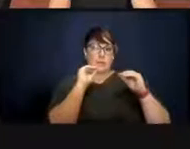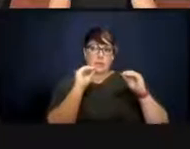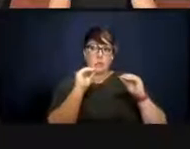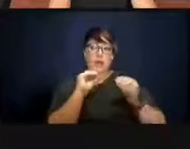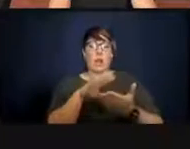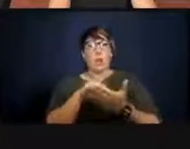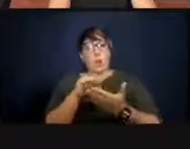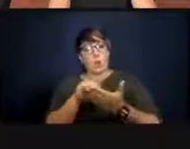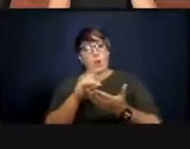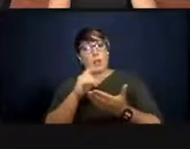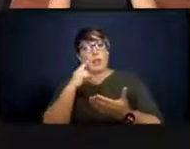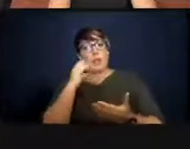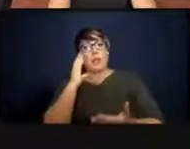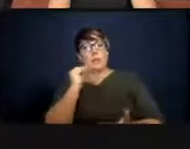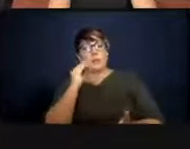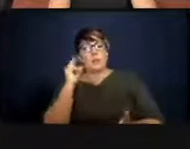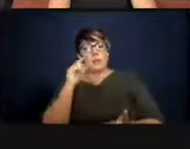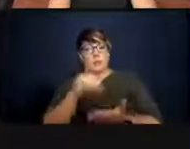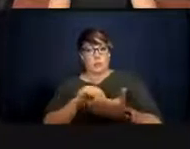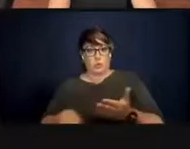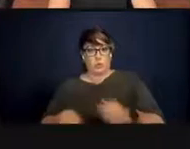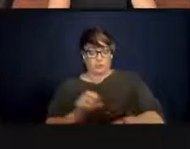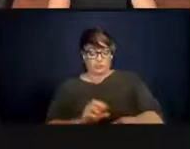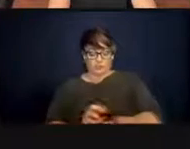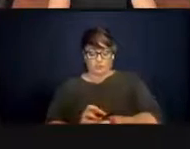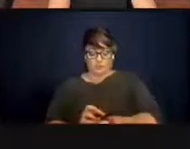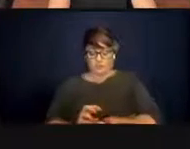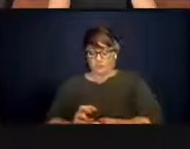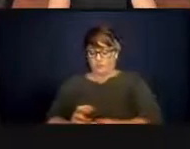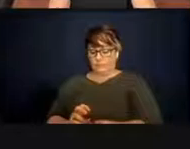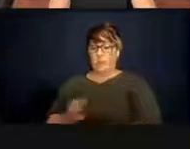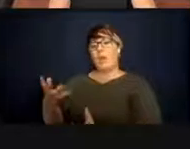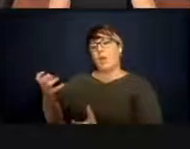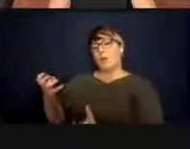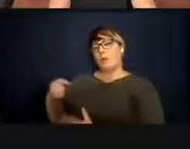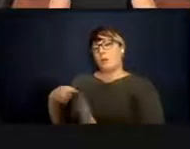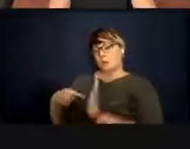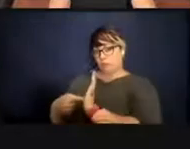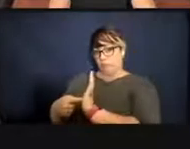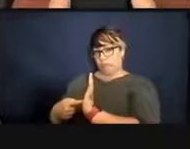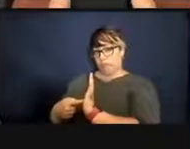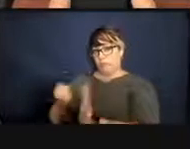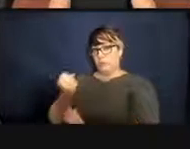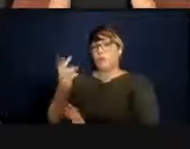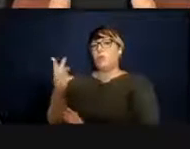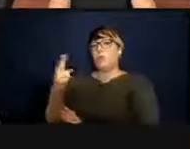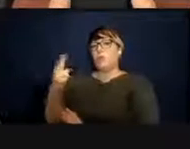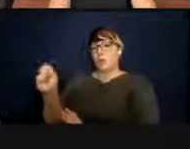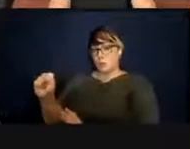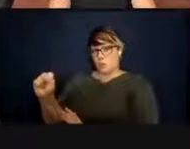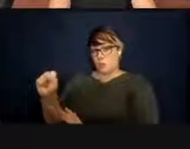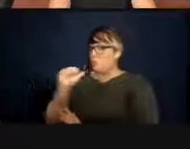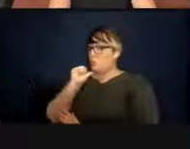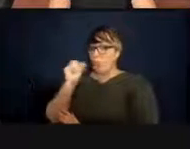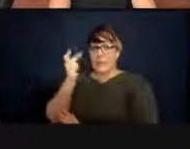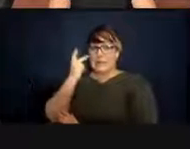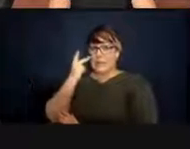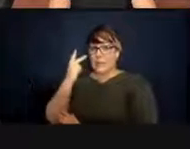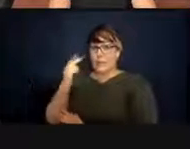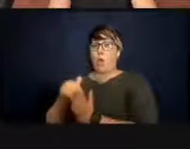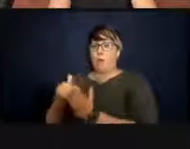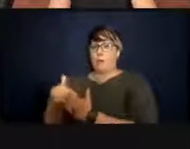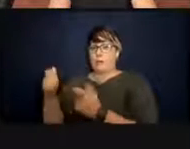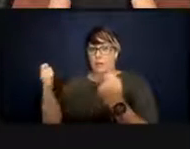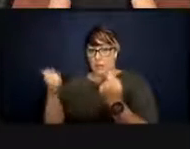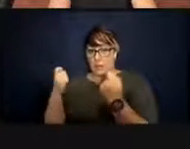وأيضا اعتماد وإعطائهم خبرات التعلم والتعليم. إذا رأينا عدد من المدارس